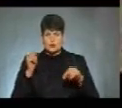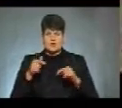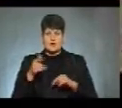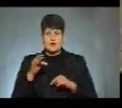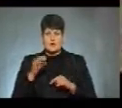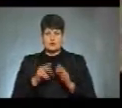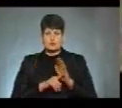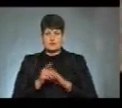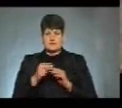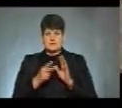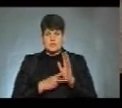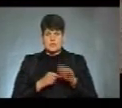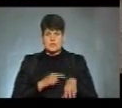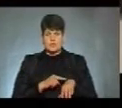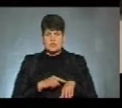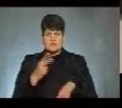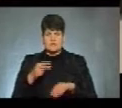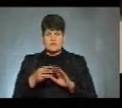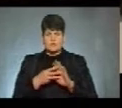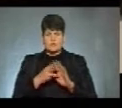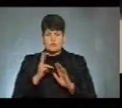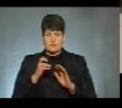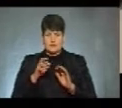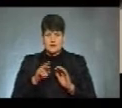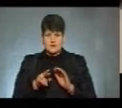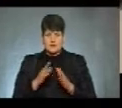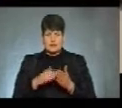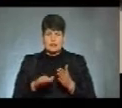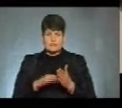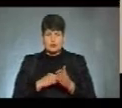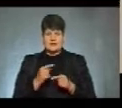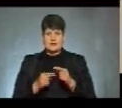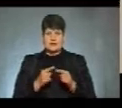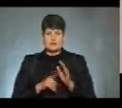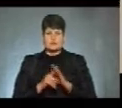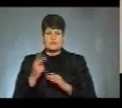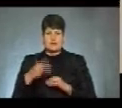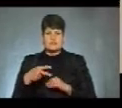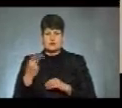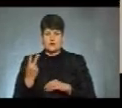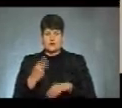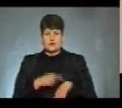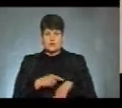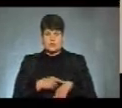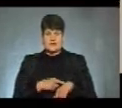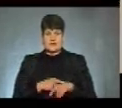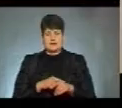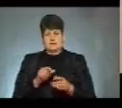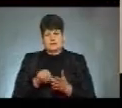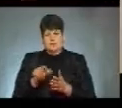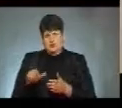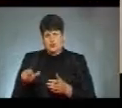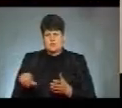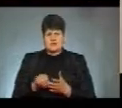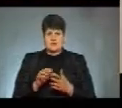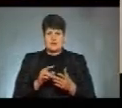розпочались о 17 годині 28 квітня. Ліквідовувати наслідки розпочали о 22 місцеві фермери, селяни та представники міської ради. Сьогодні